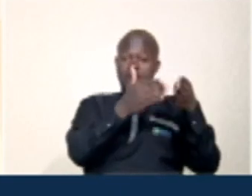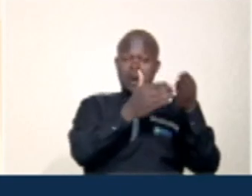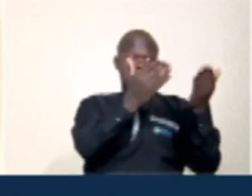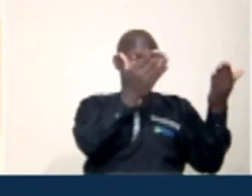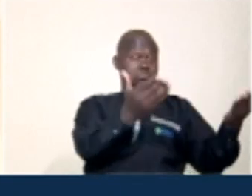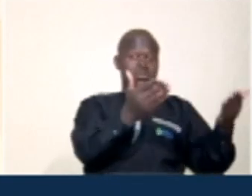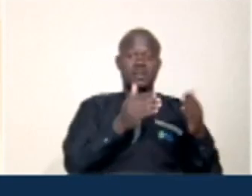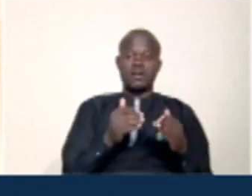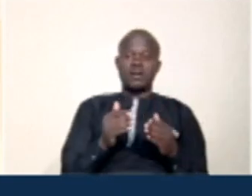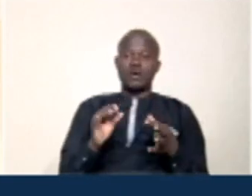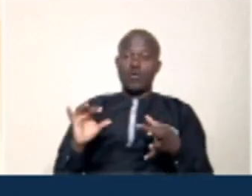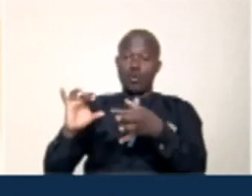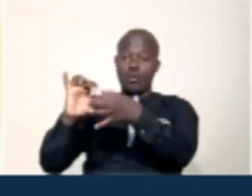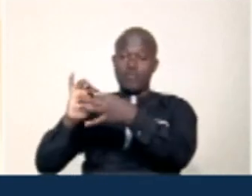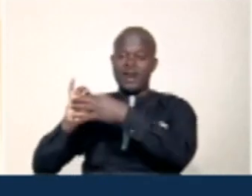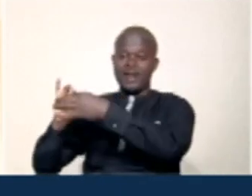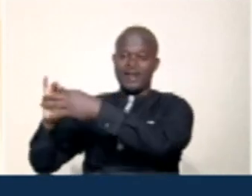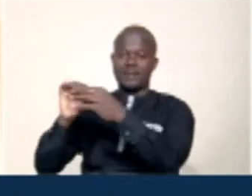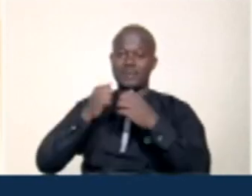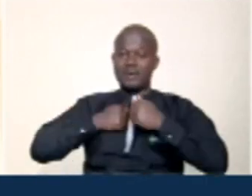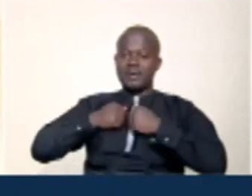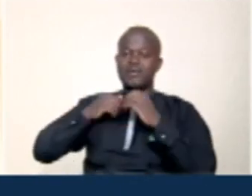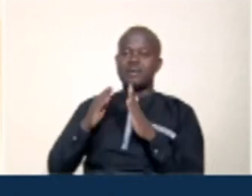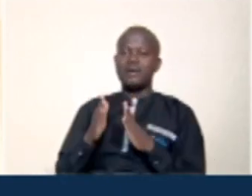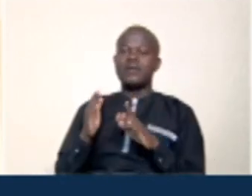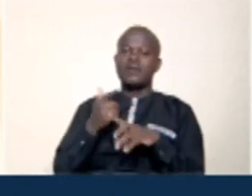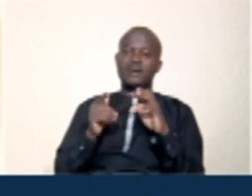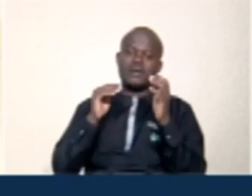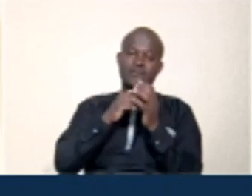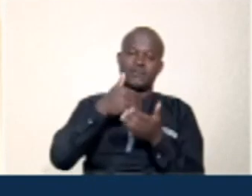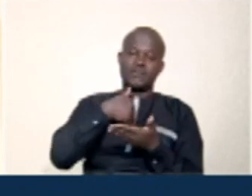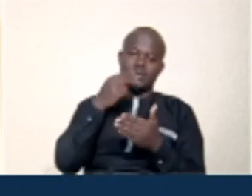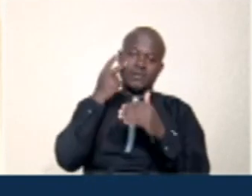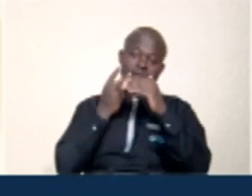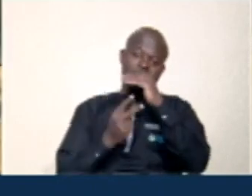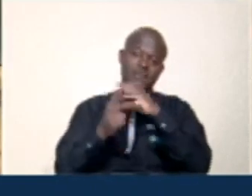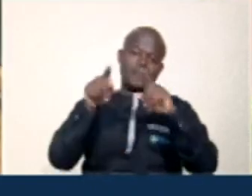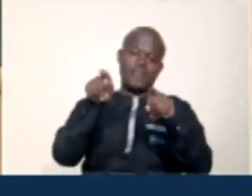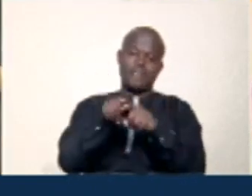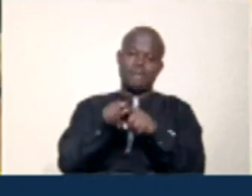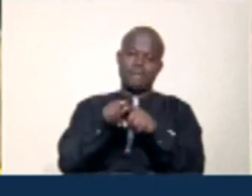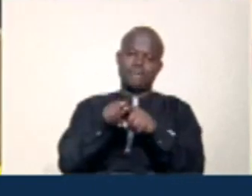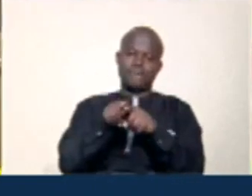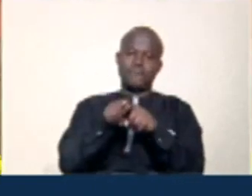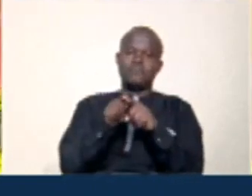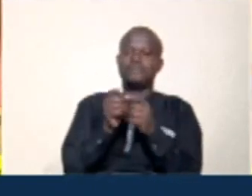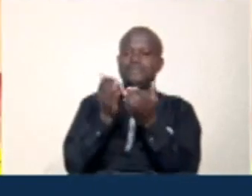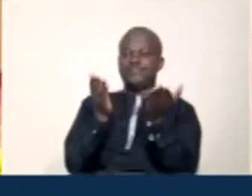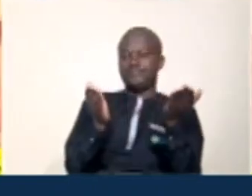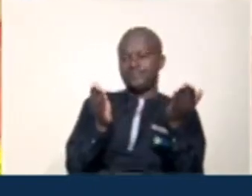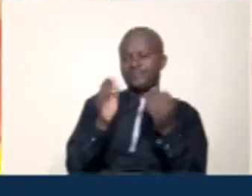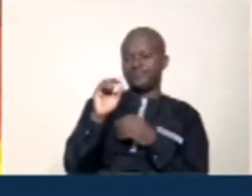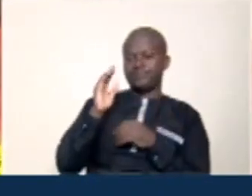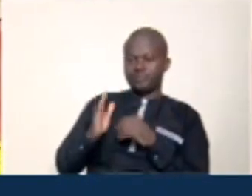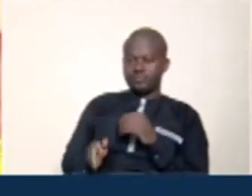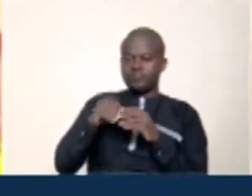kongera kubumbira hamwe Abanyarwanda kugira ngo tubumwe kandi tugire icyerekezo kimwe. Urugo rw'Impinganzima ya Huye